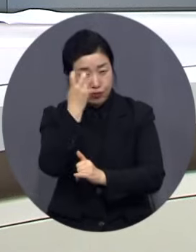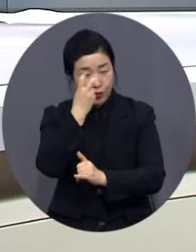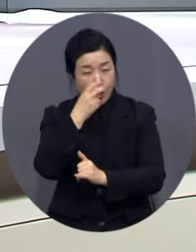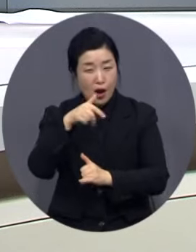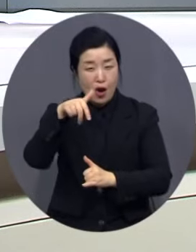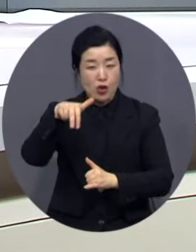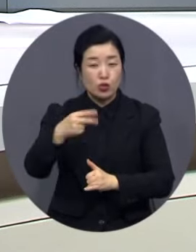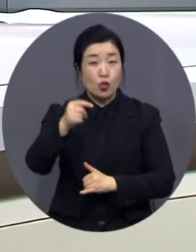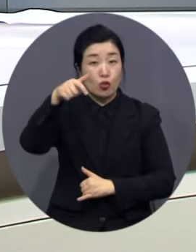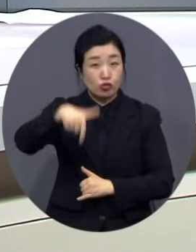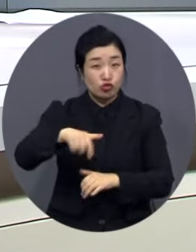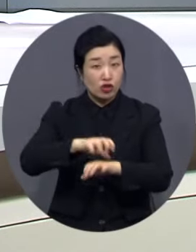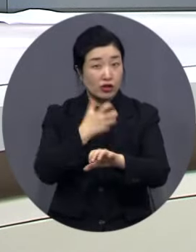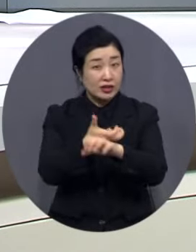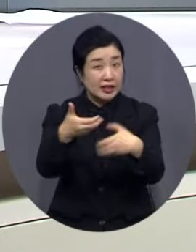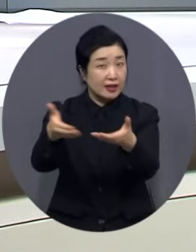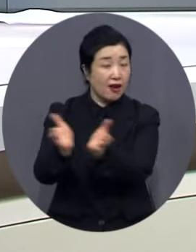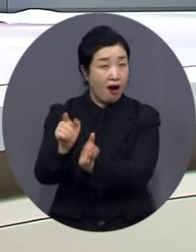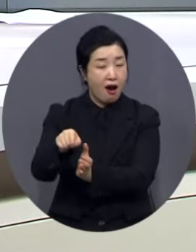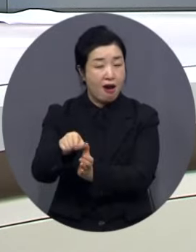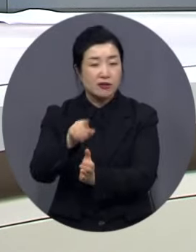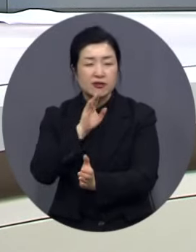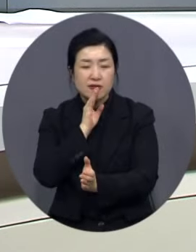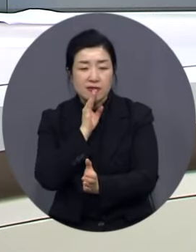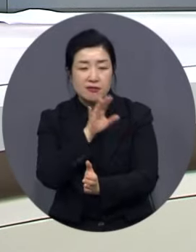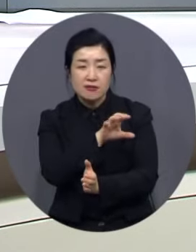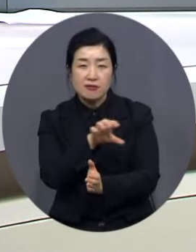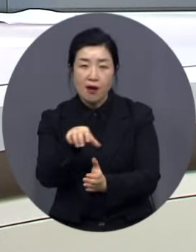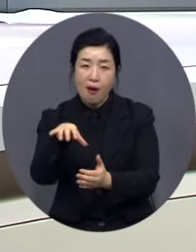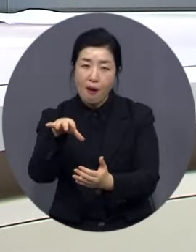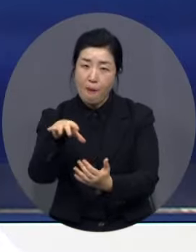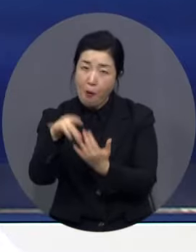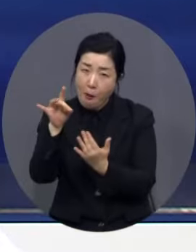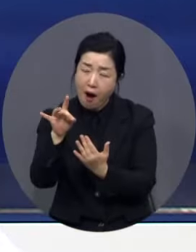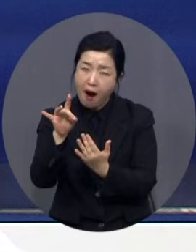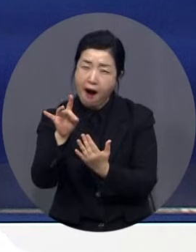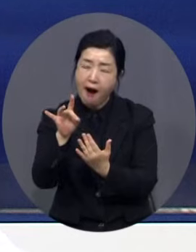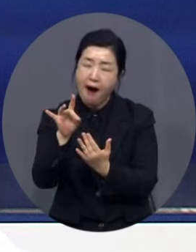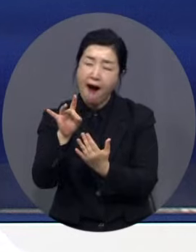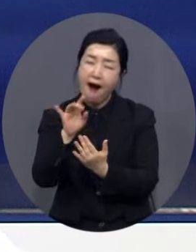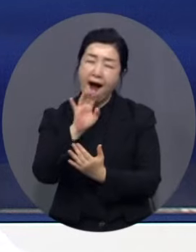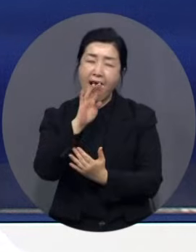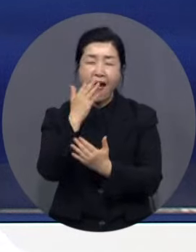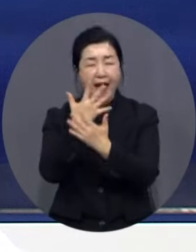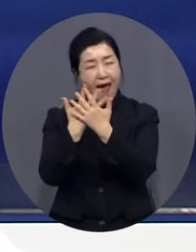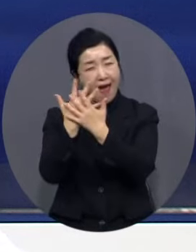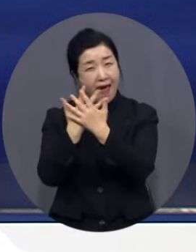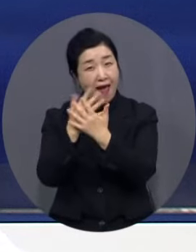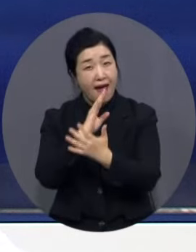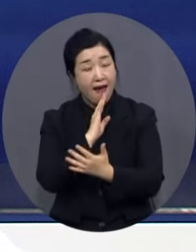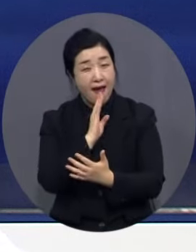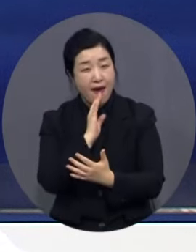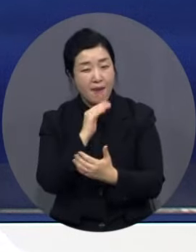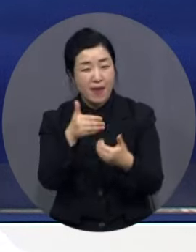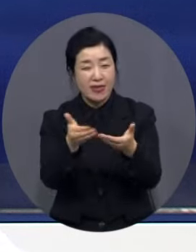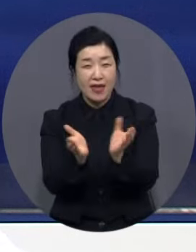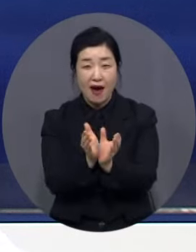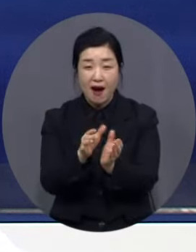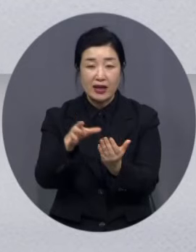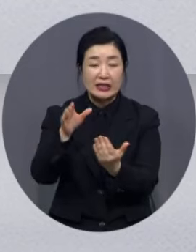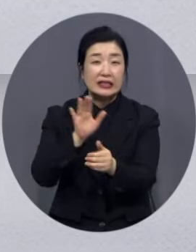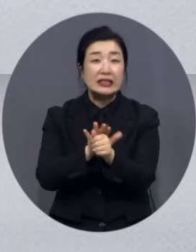혁신당 돌풍 실제 투표로 이어질지도 큰 변수인데 제주지역 비례대표 정당 지지도를